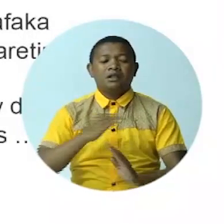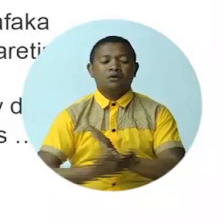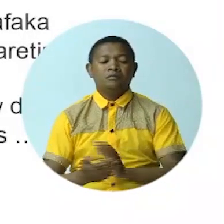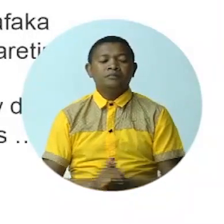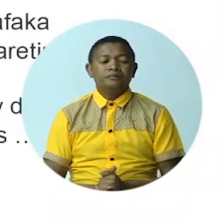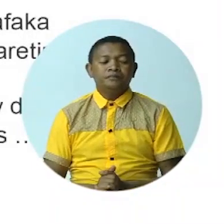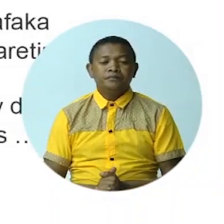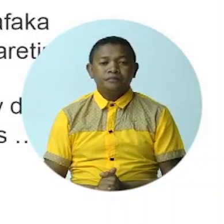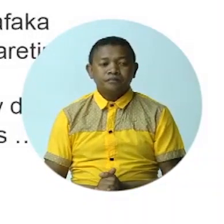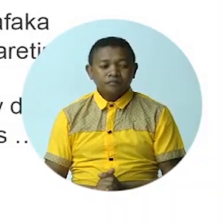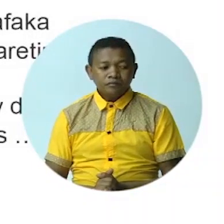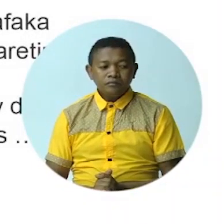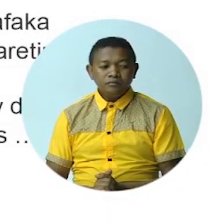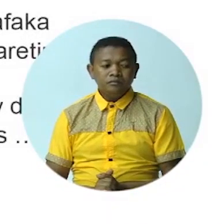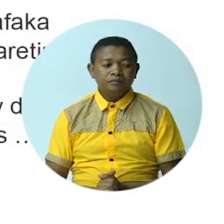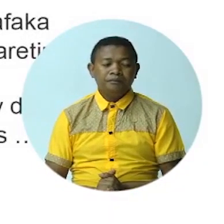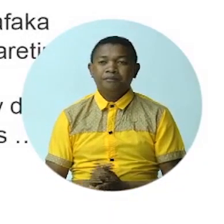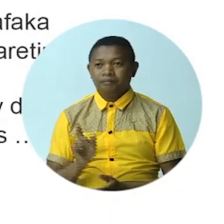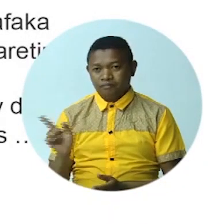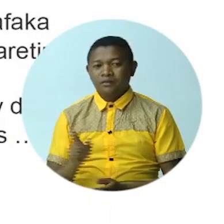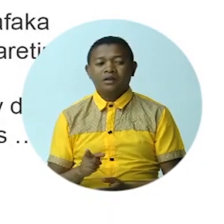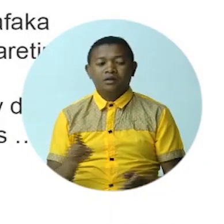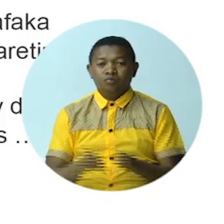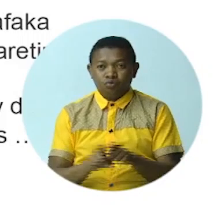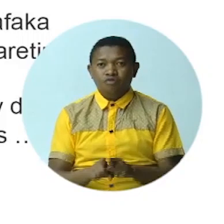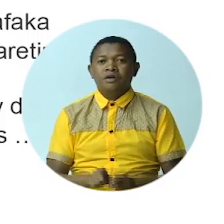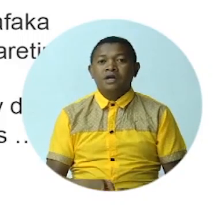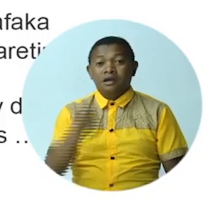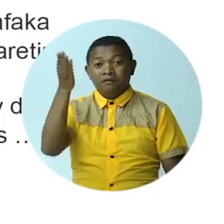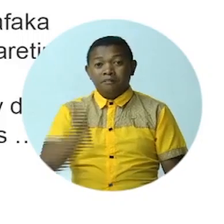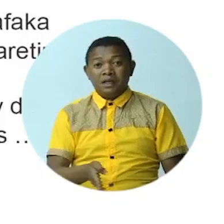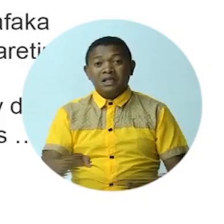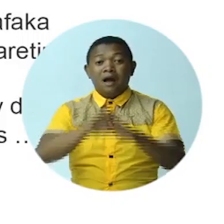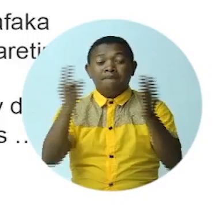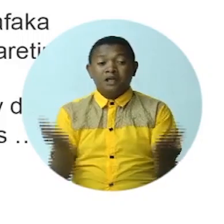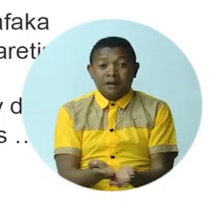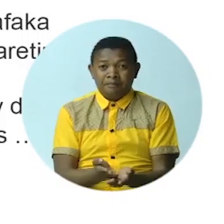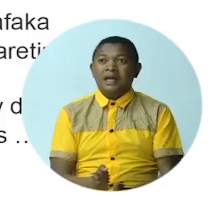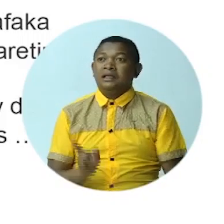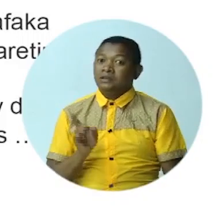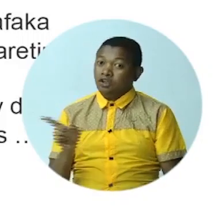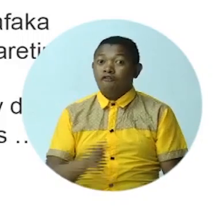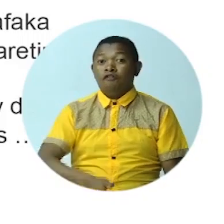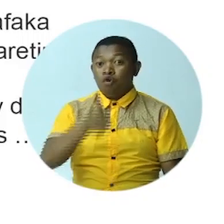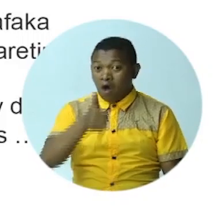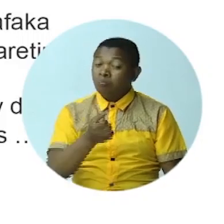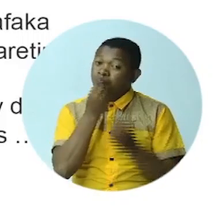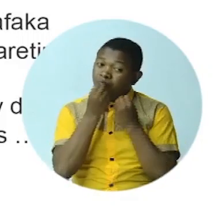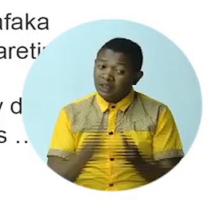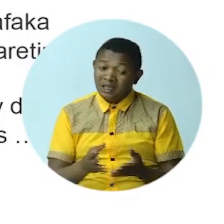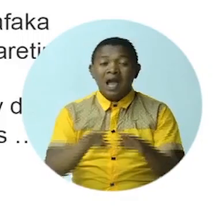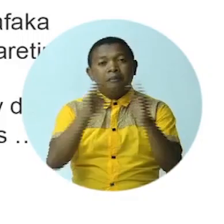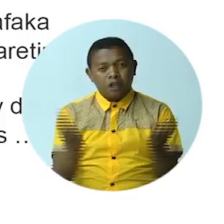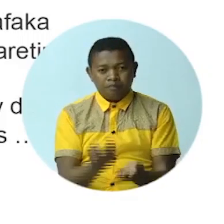ny efa mba nongenongeny a dia ireo fepetra amin'ny akapobeny a ireo tanisay ny filoha andro rajoelina ireo ireo tompony